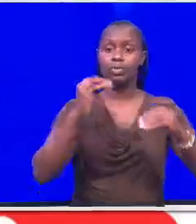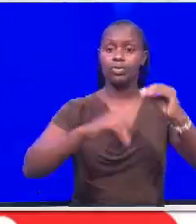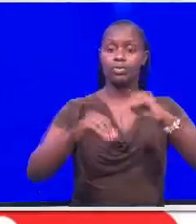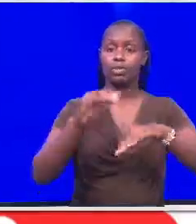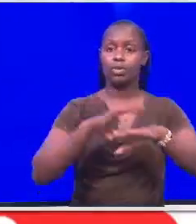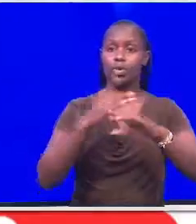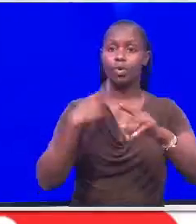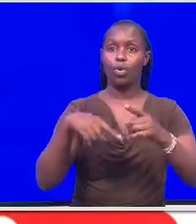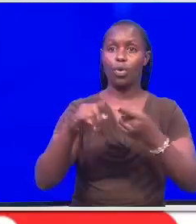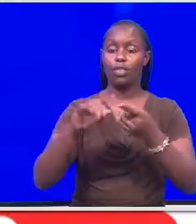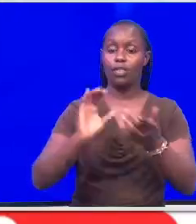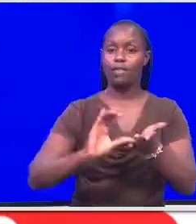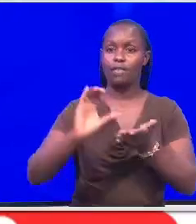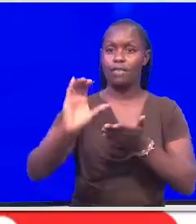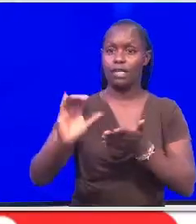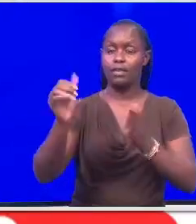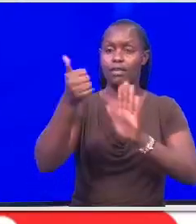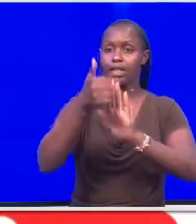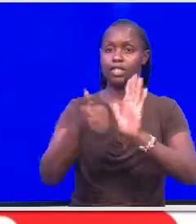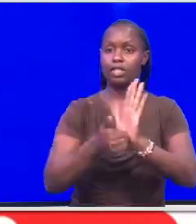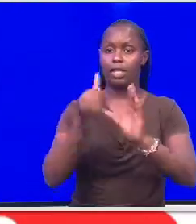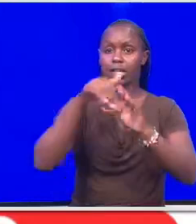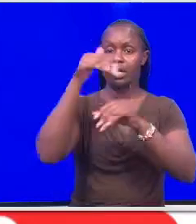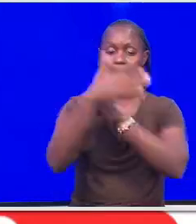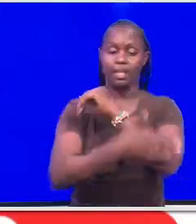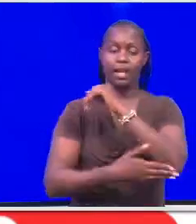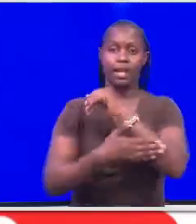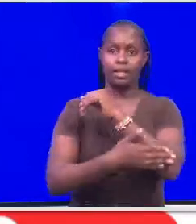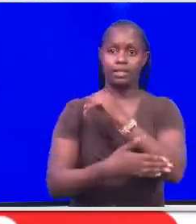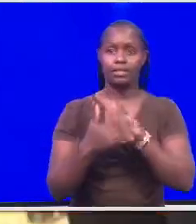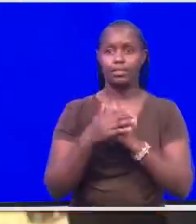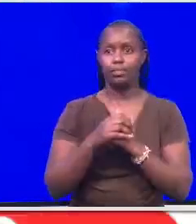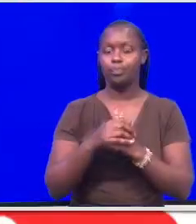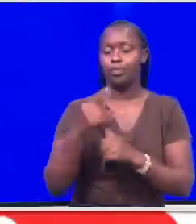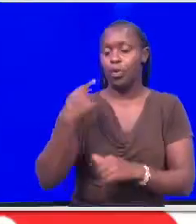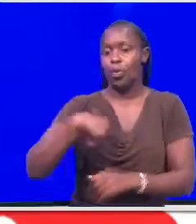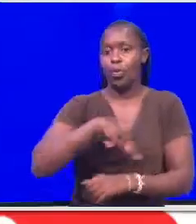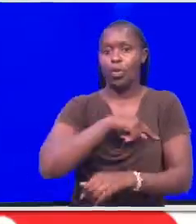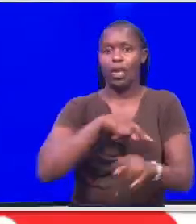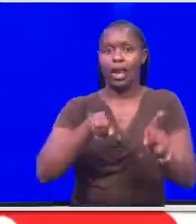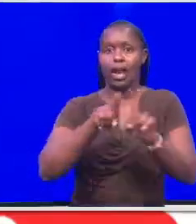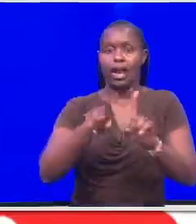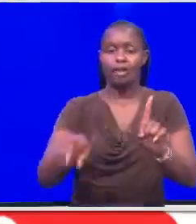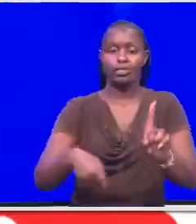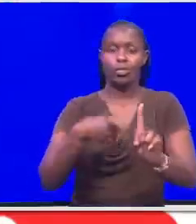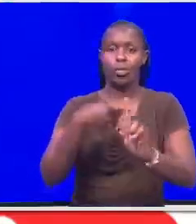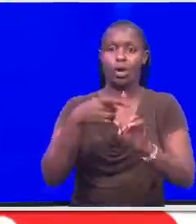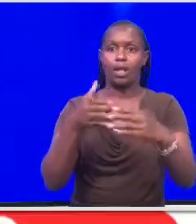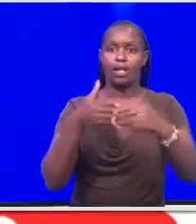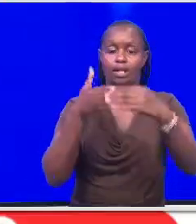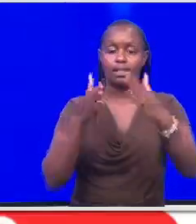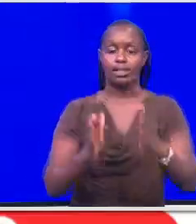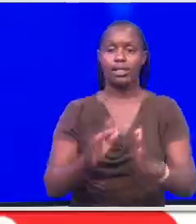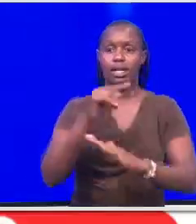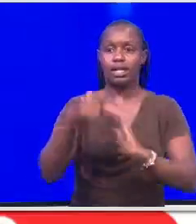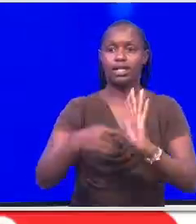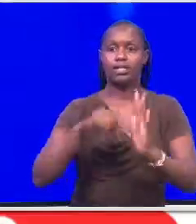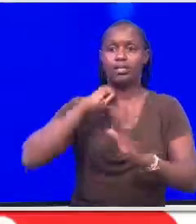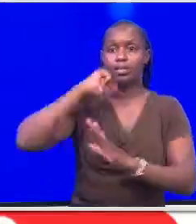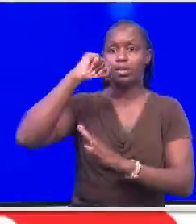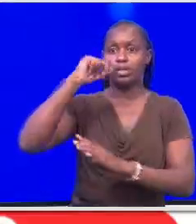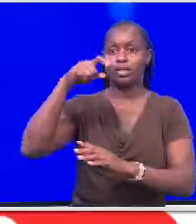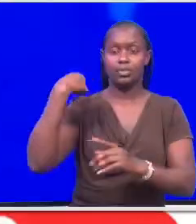huo ni ajenda mbaya kwa taifa. Sisi tunasema kama viongozi wa Kwale, hiyo siasa kugawanya nchi hii